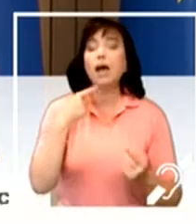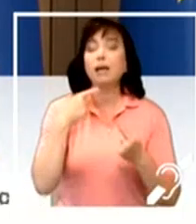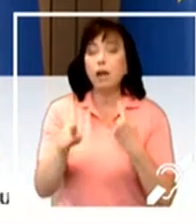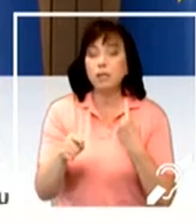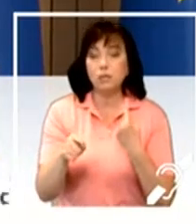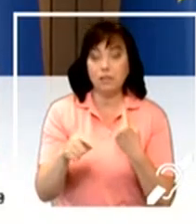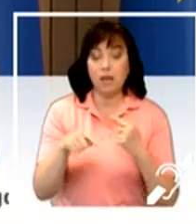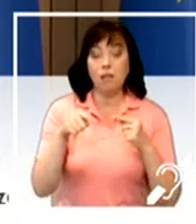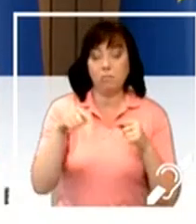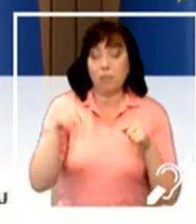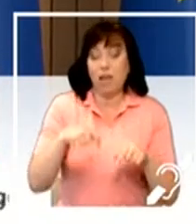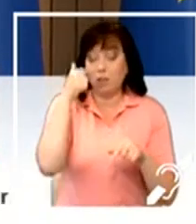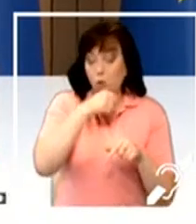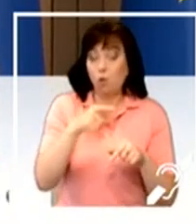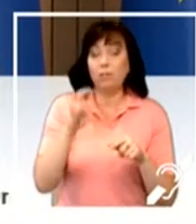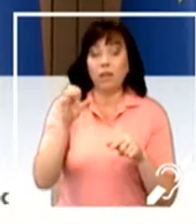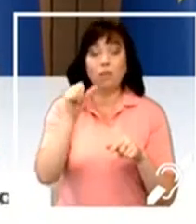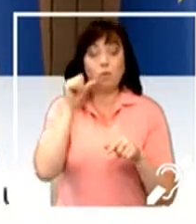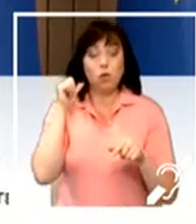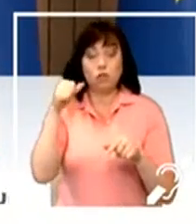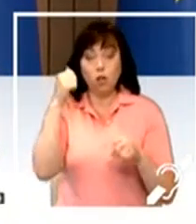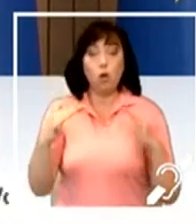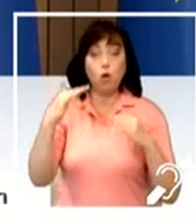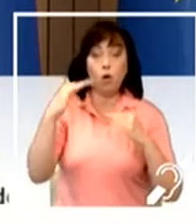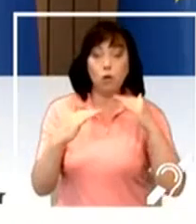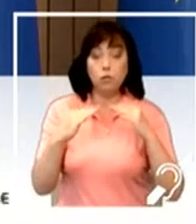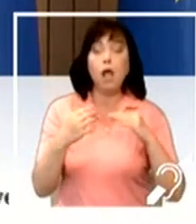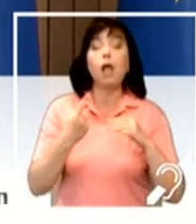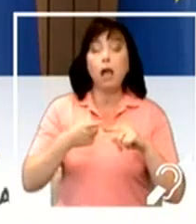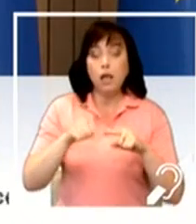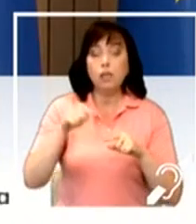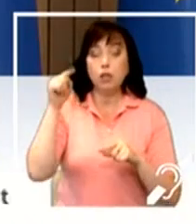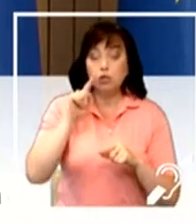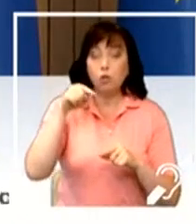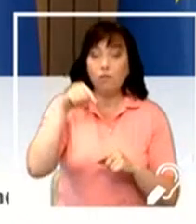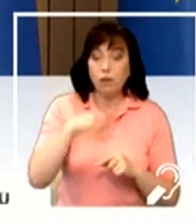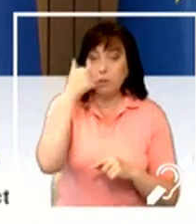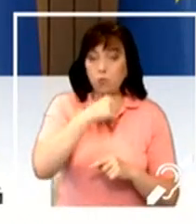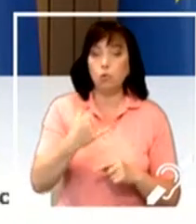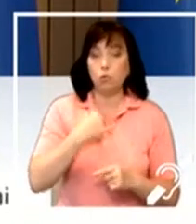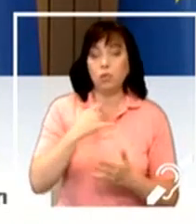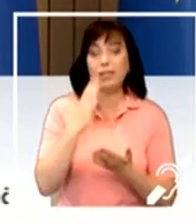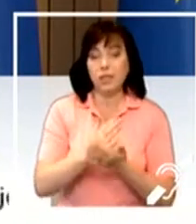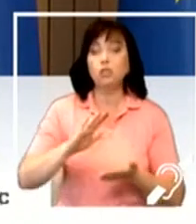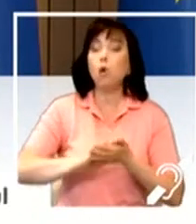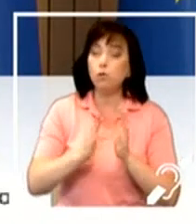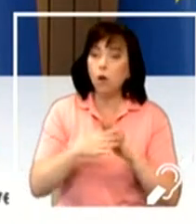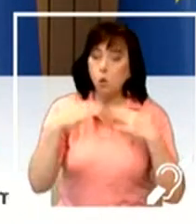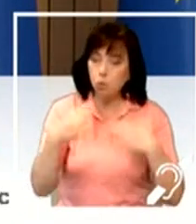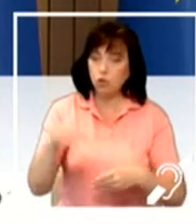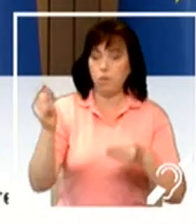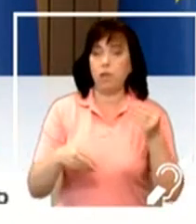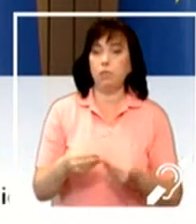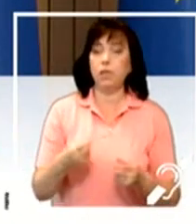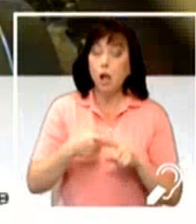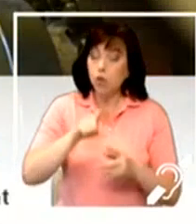Diferența anul acesta comparativ cu anul trecut este că în acest an avem un contract semnat și care